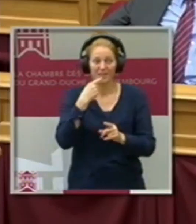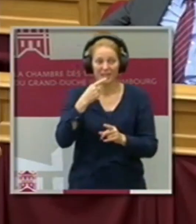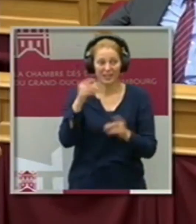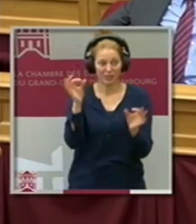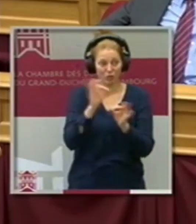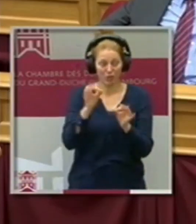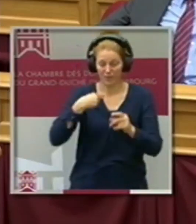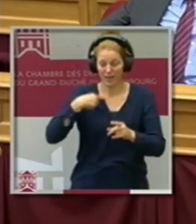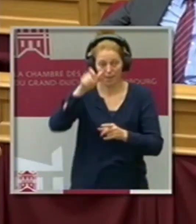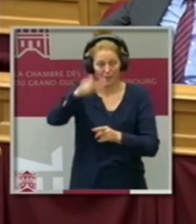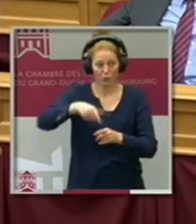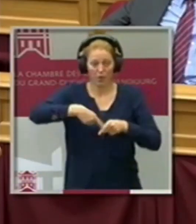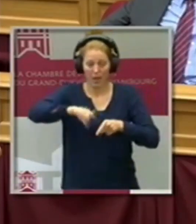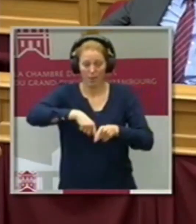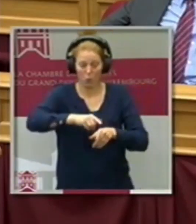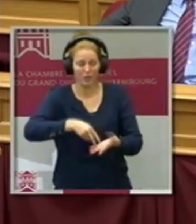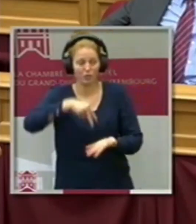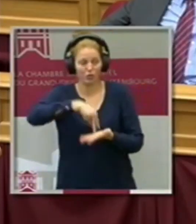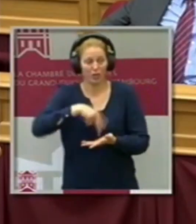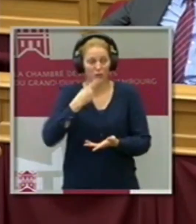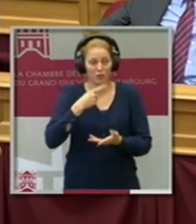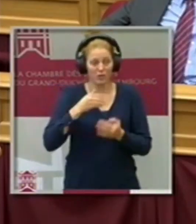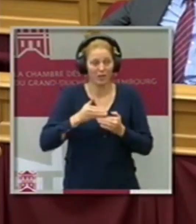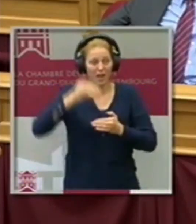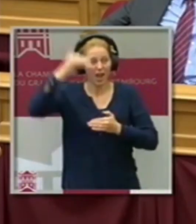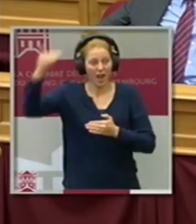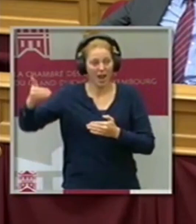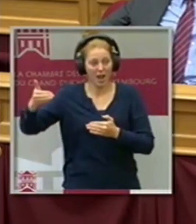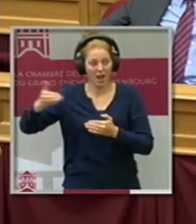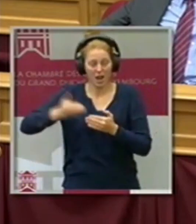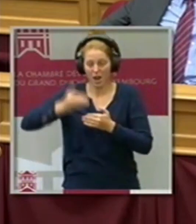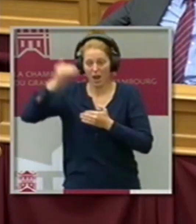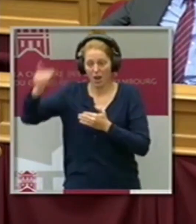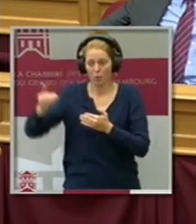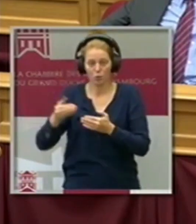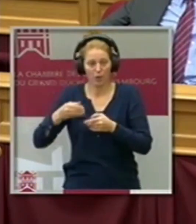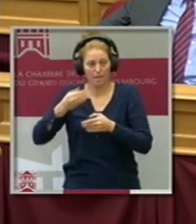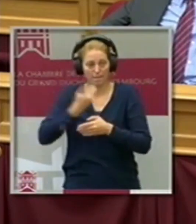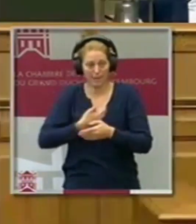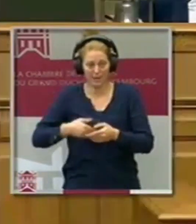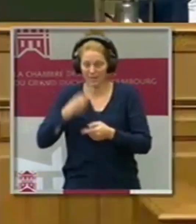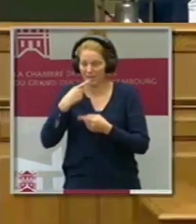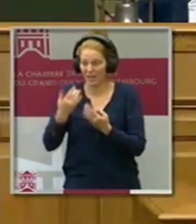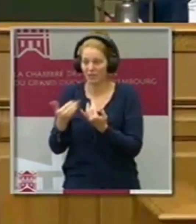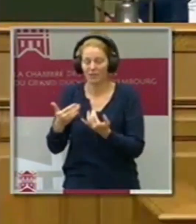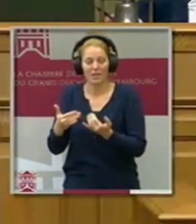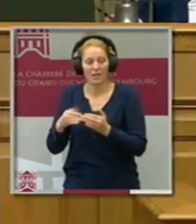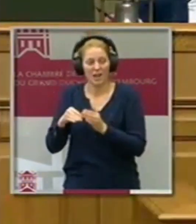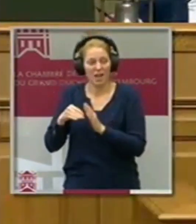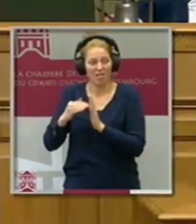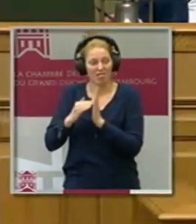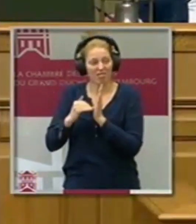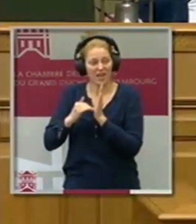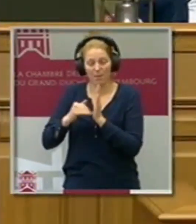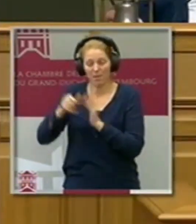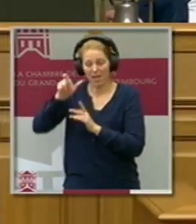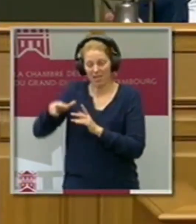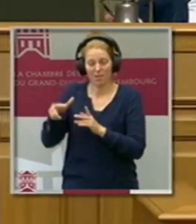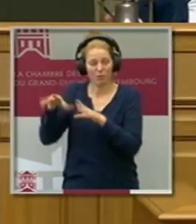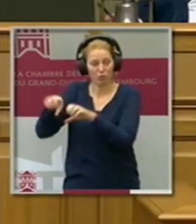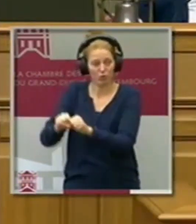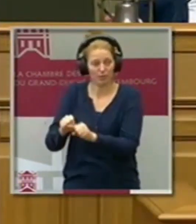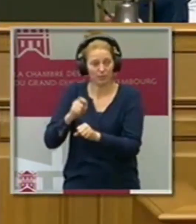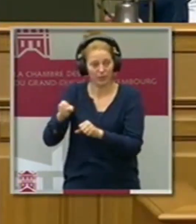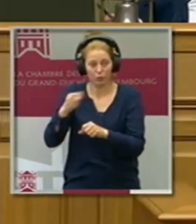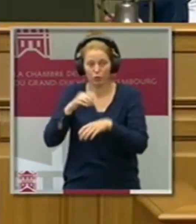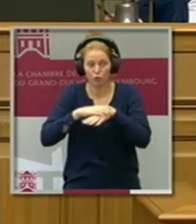von heute. Deputierte seht, es aus wie der Schutzpatron von Kriminellen. Ich fand das ganz greif. Ganz greif. Der entschuldigt